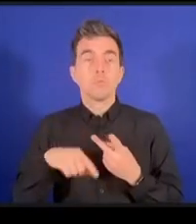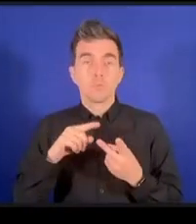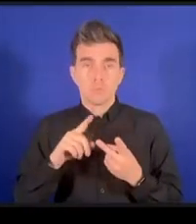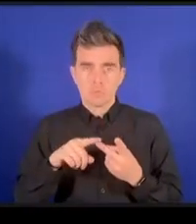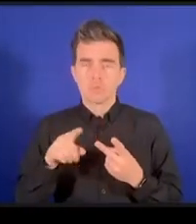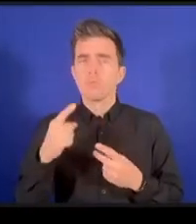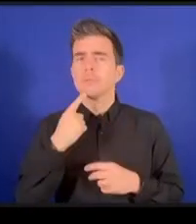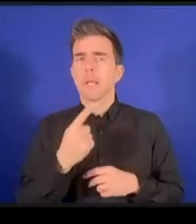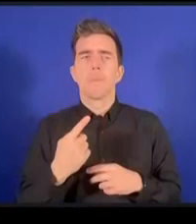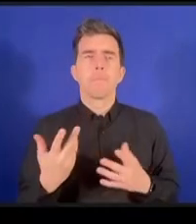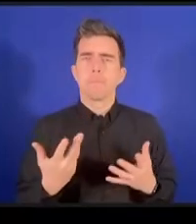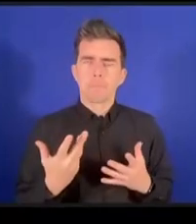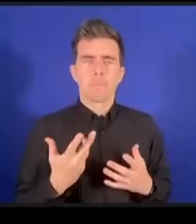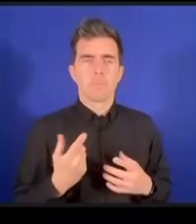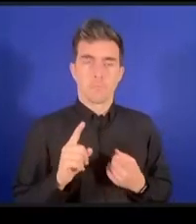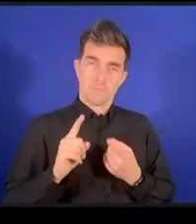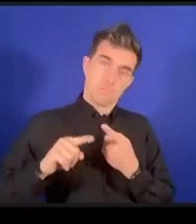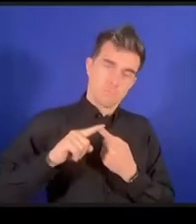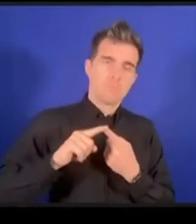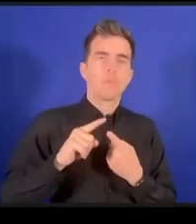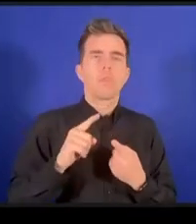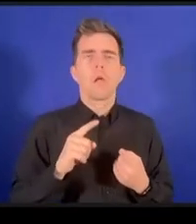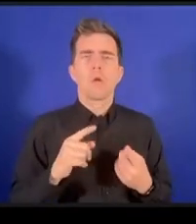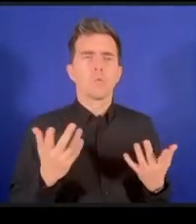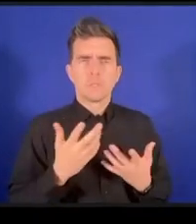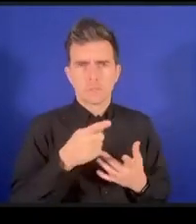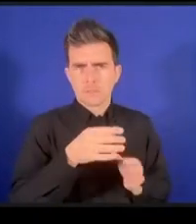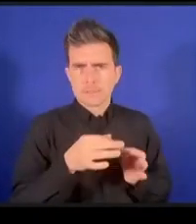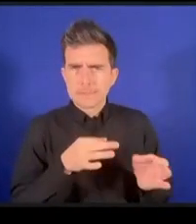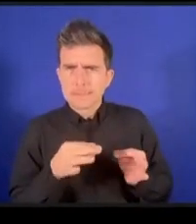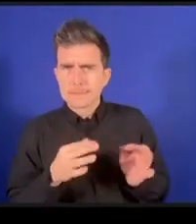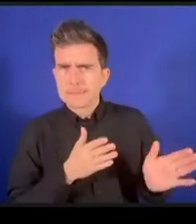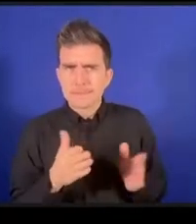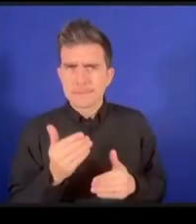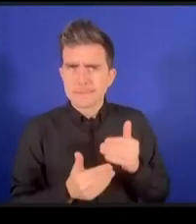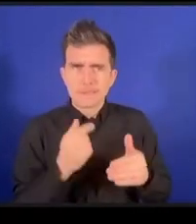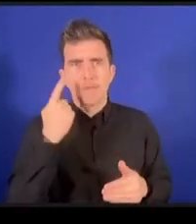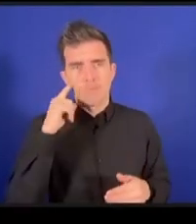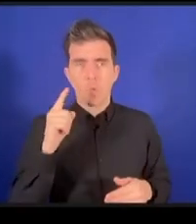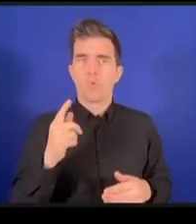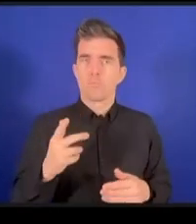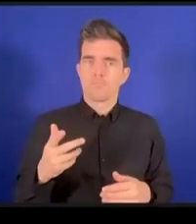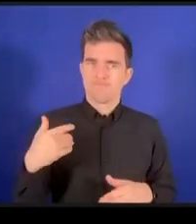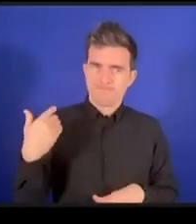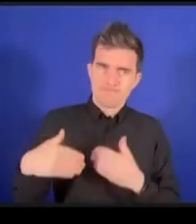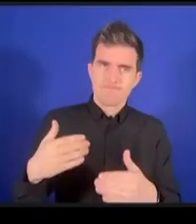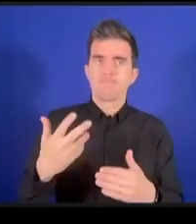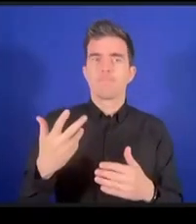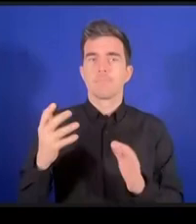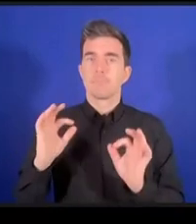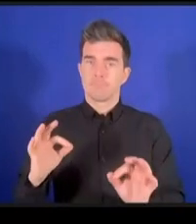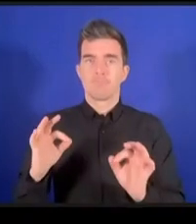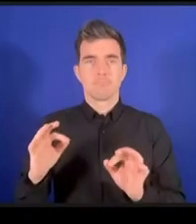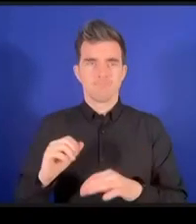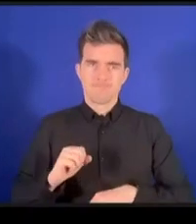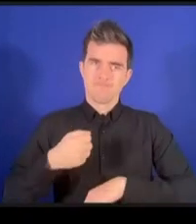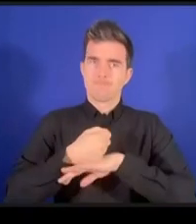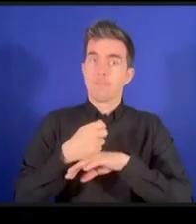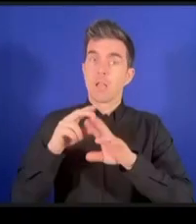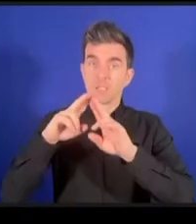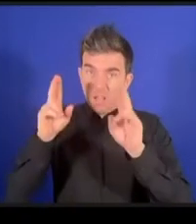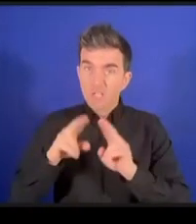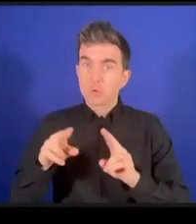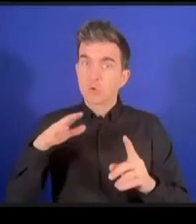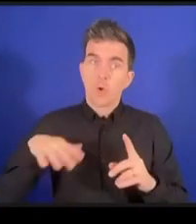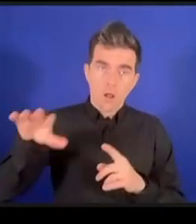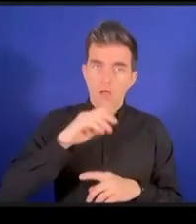чтобы использовать практические нормы которые уже созданы в отношении профессиональной деятельности